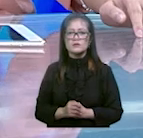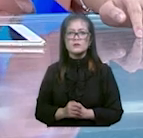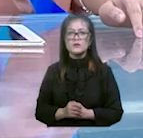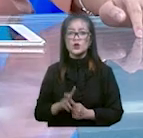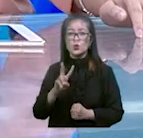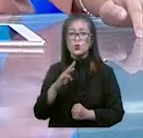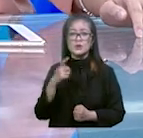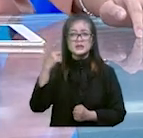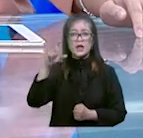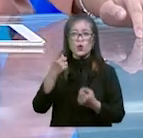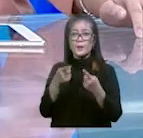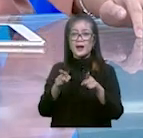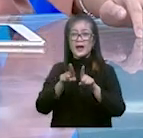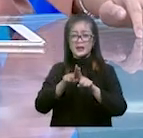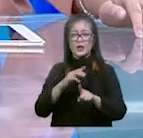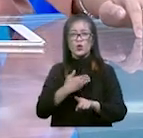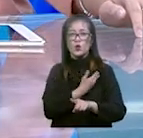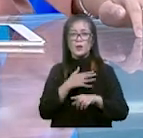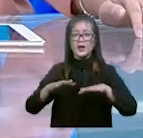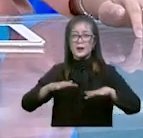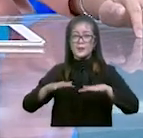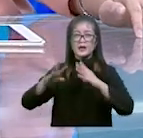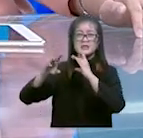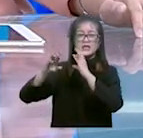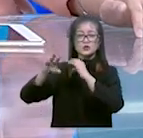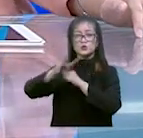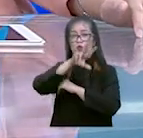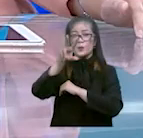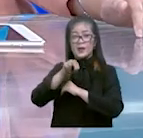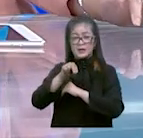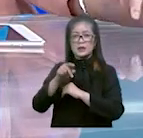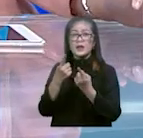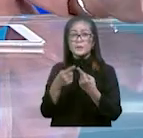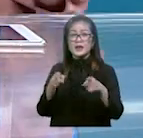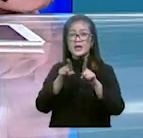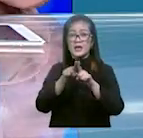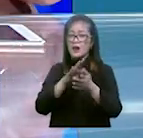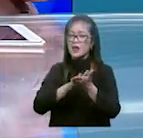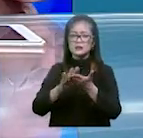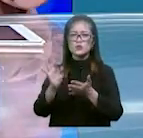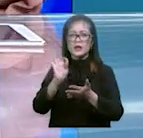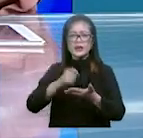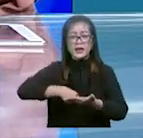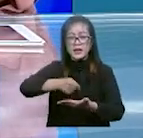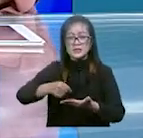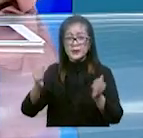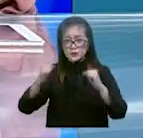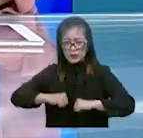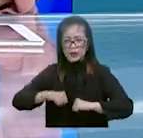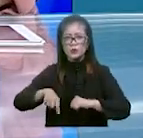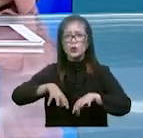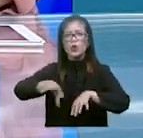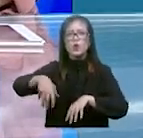Pemirsa, dua calon pengantin korban gempa di Cianjur, Jawa Barat tetap melangsungkan akad nikah. Pernikahan berlangsung tanpa resepsi, dilakukan